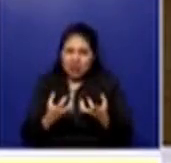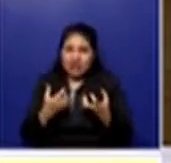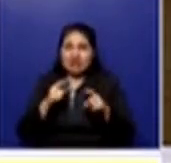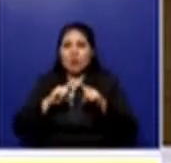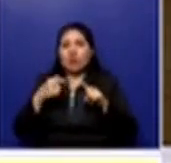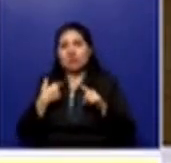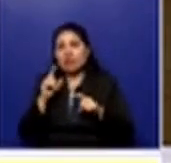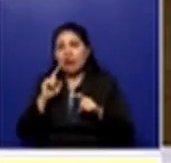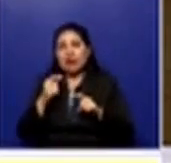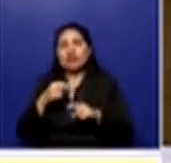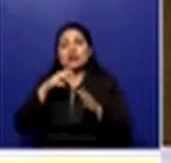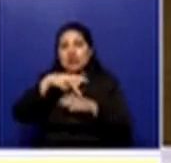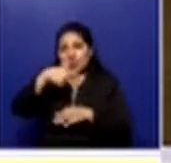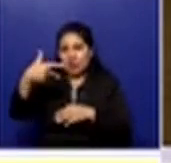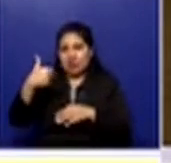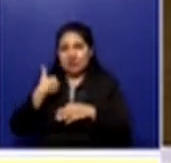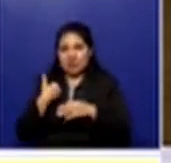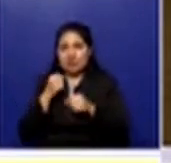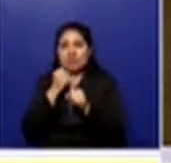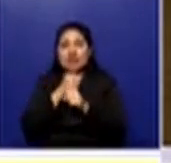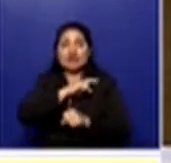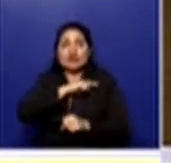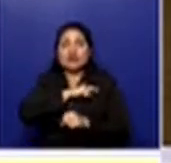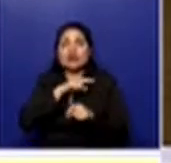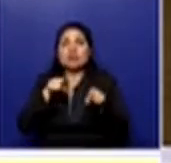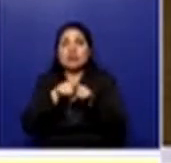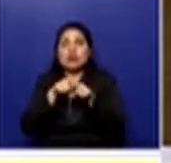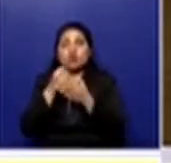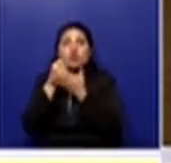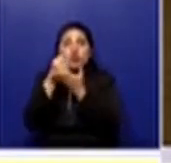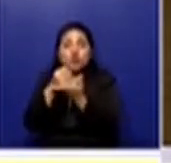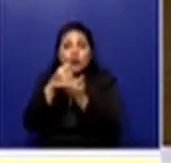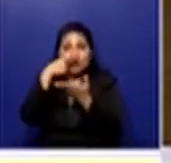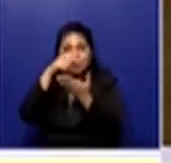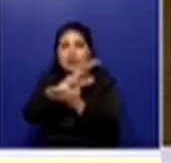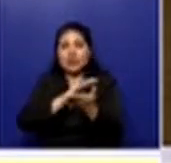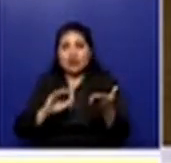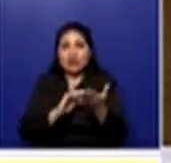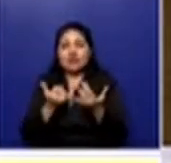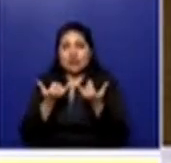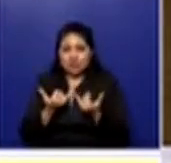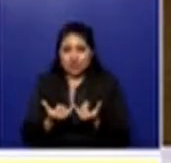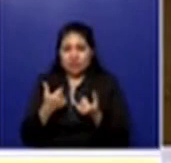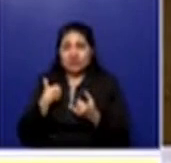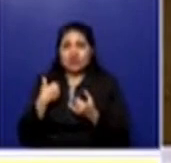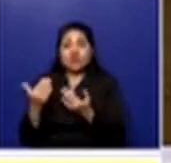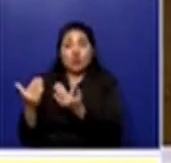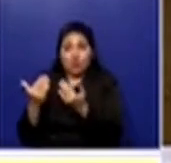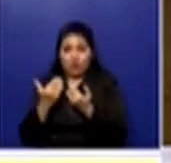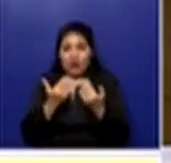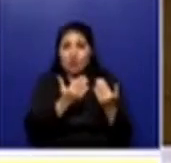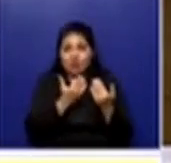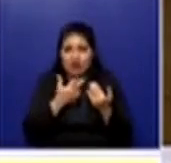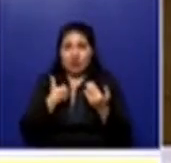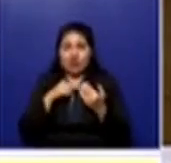ที่เป็นทางออกให้กับประเทศไทยนะคะดังนั้นสิ่งที่หลายๆท่านฝากเอาไว้นะคะเรียนขอเรียนเรื่องแรกก่อนนะค